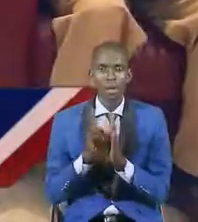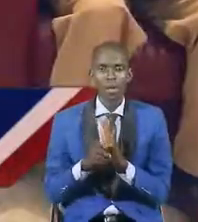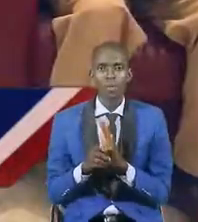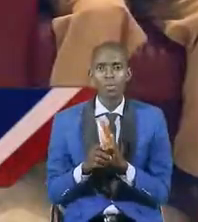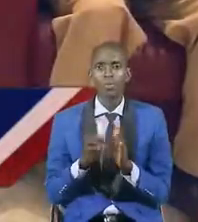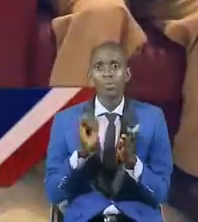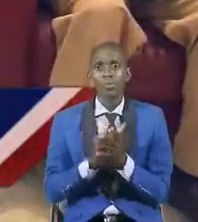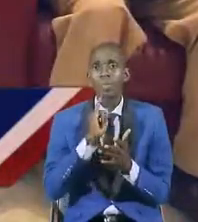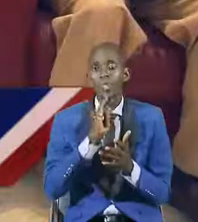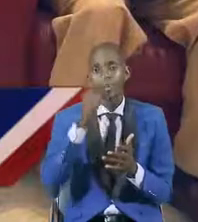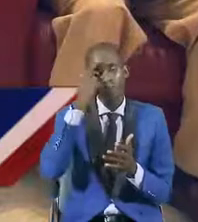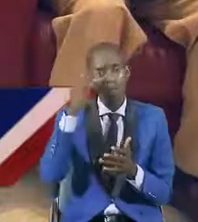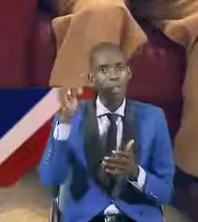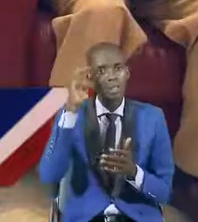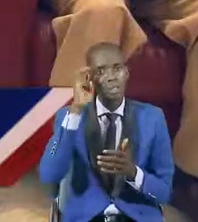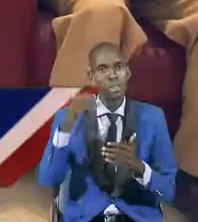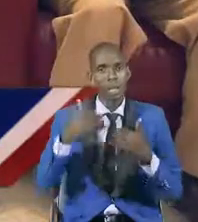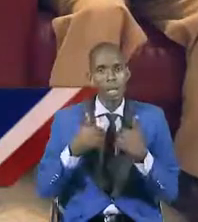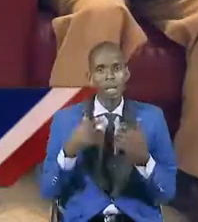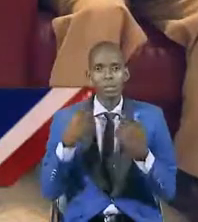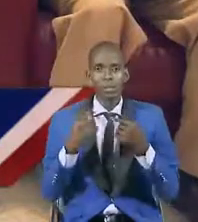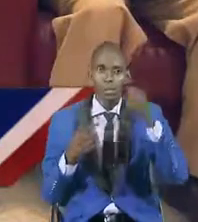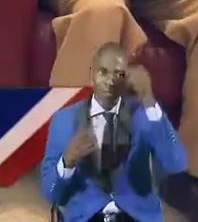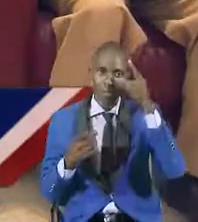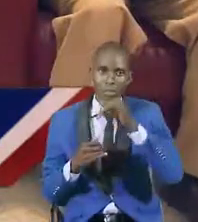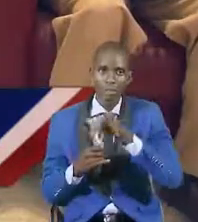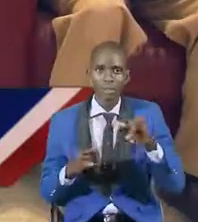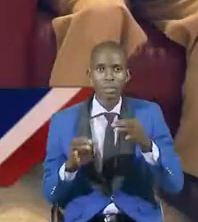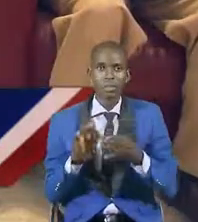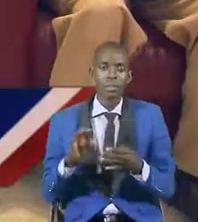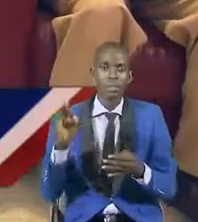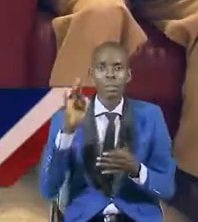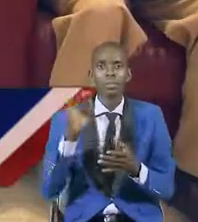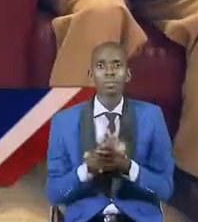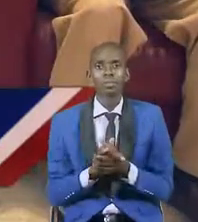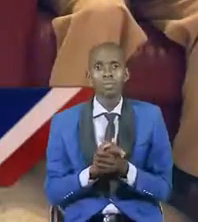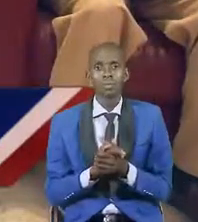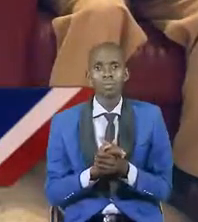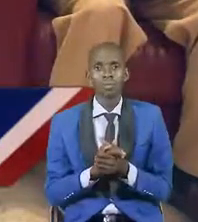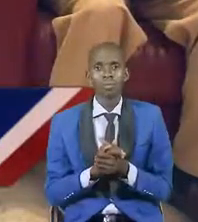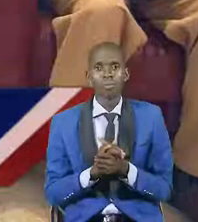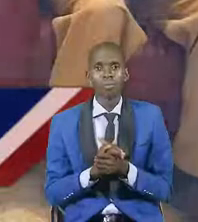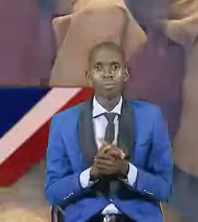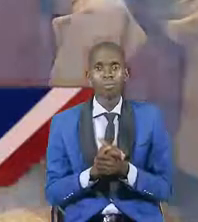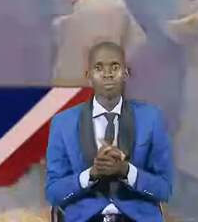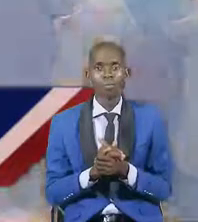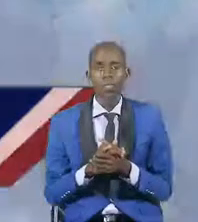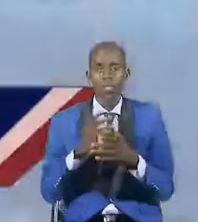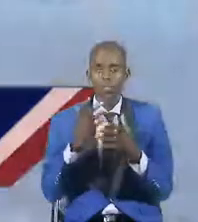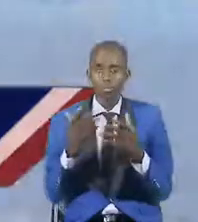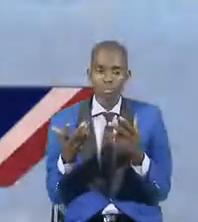et l'esprit était sorti d'elle à l'eux-mêmes. Alors, c'est le discernement des esprits. Ces